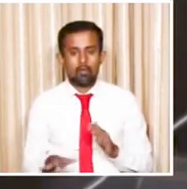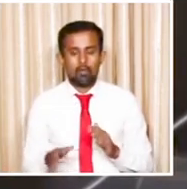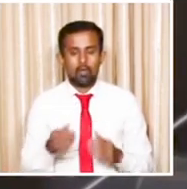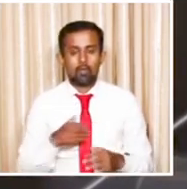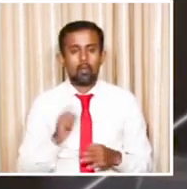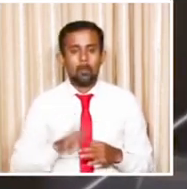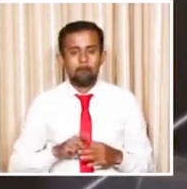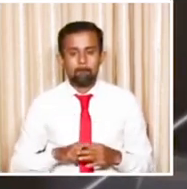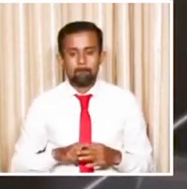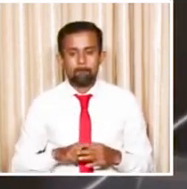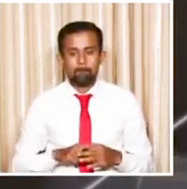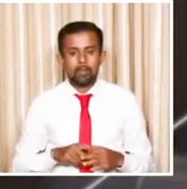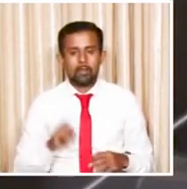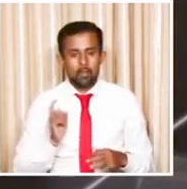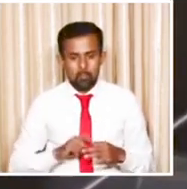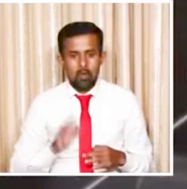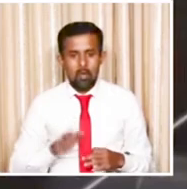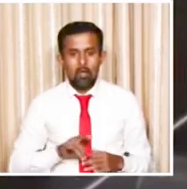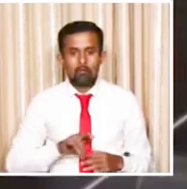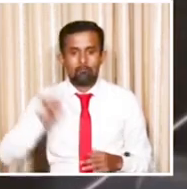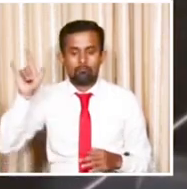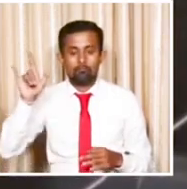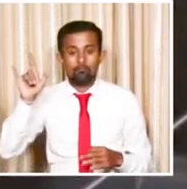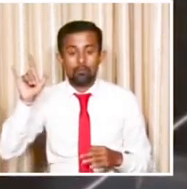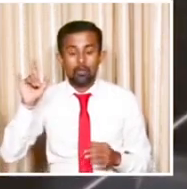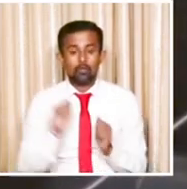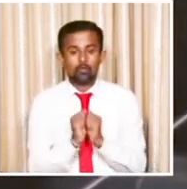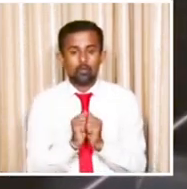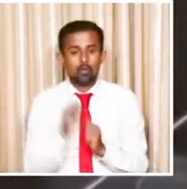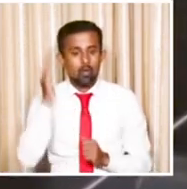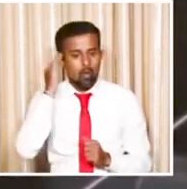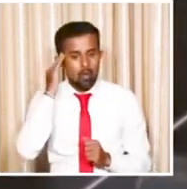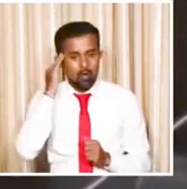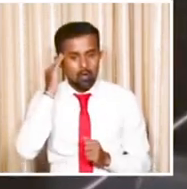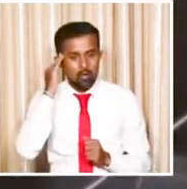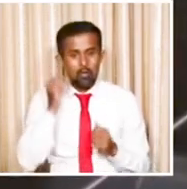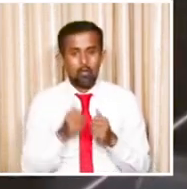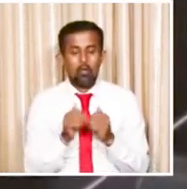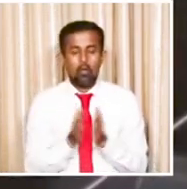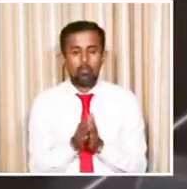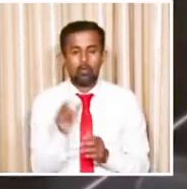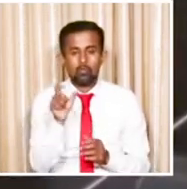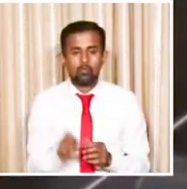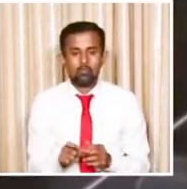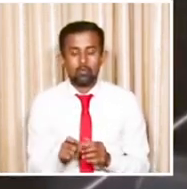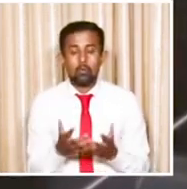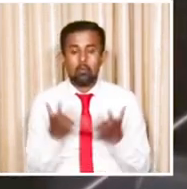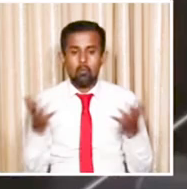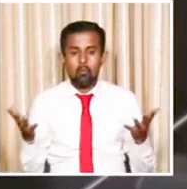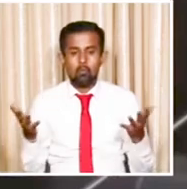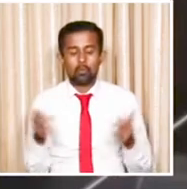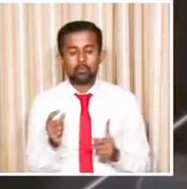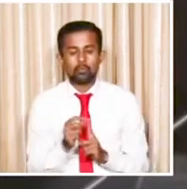ප්‍රශ්නේ තමයි අද ප්‍රශ්නයක් තියෙන විදේශගත ශ්‍රම විදේශ වෙනව ශ්‍රමිකයෝ තාන්තාව් හැබැයි මේ හැම කෙනෙක්ම බොහෝ බහුතරයක් මේ